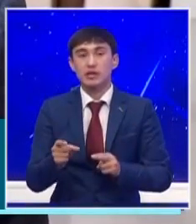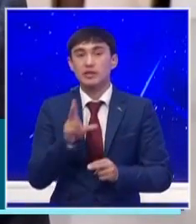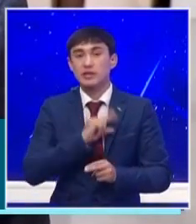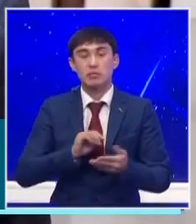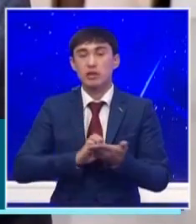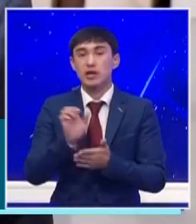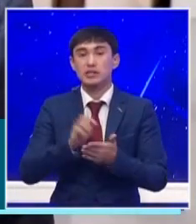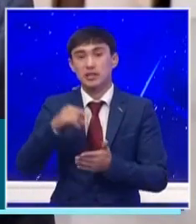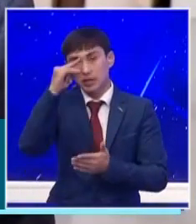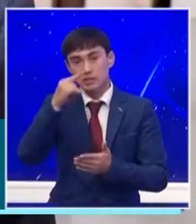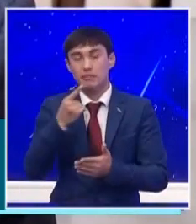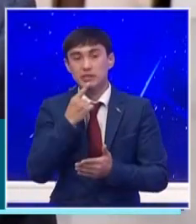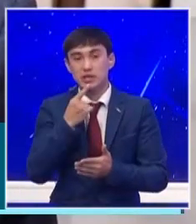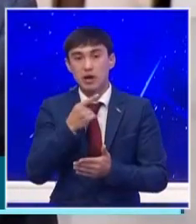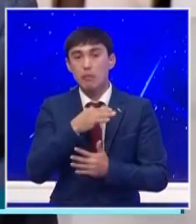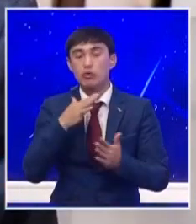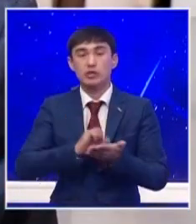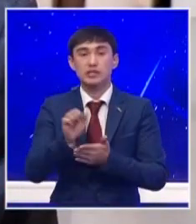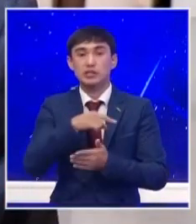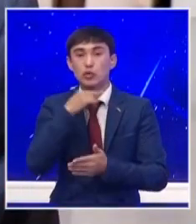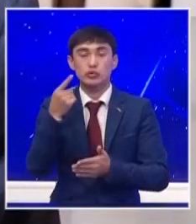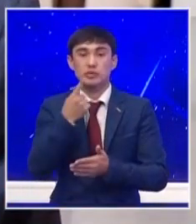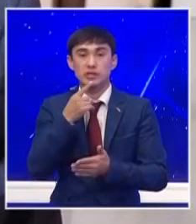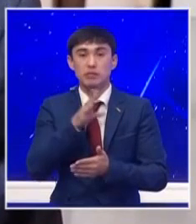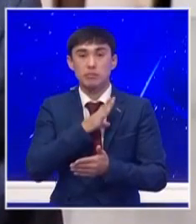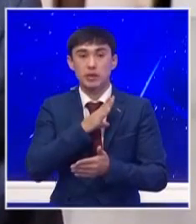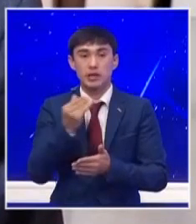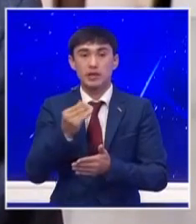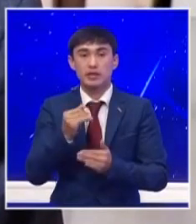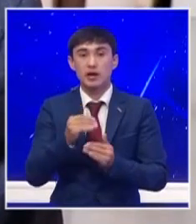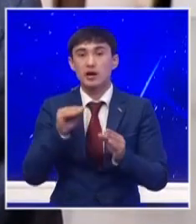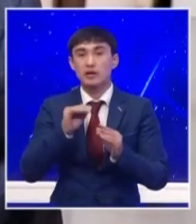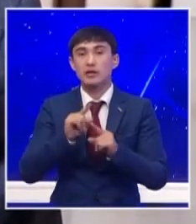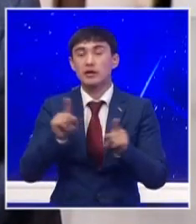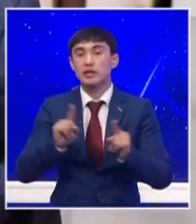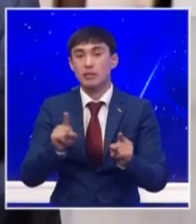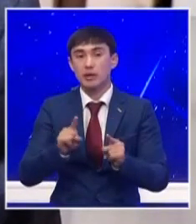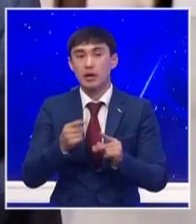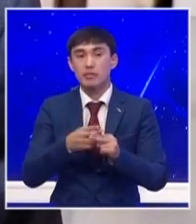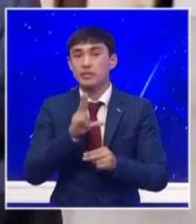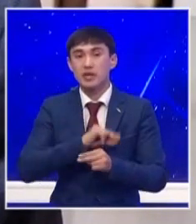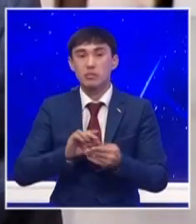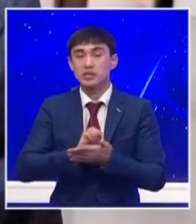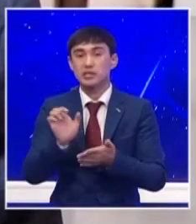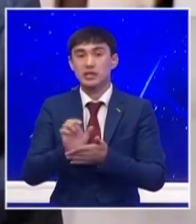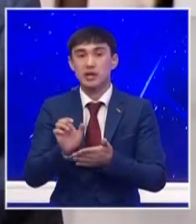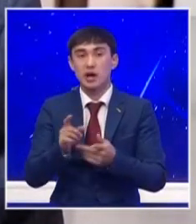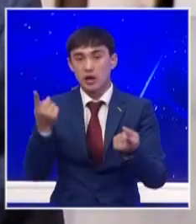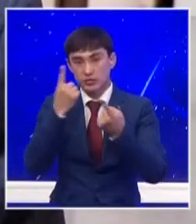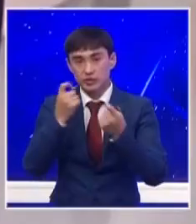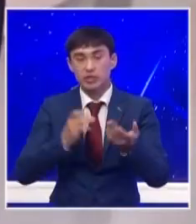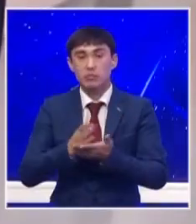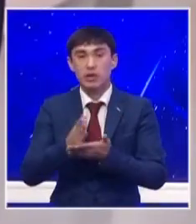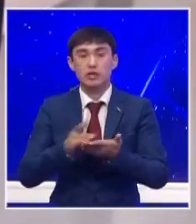было газеты на казахском языке большинство газет на русском языке сосредоточились на размещении рекламы поскольку не было издания освещающее